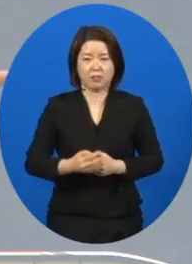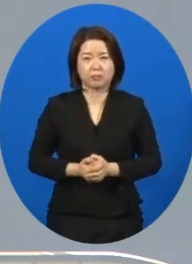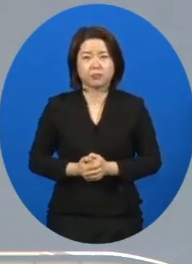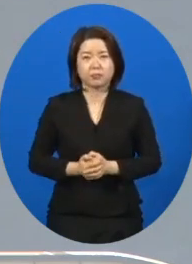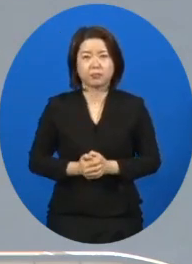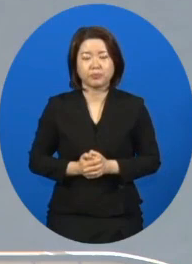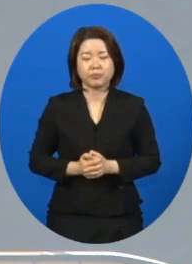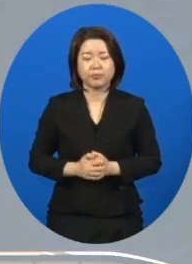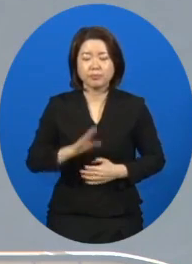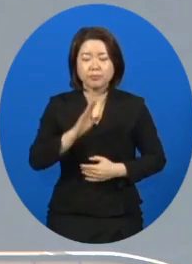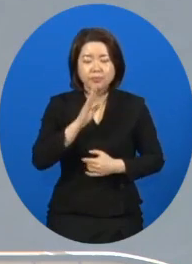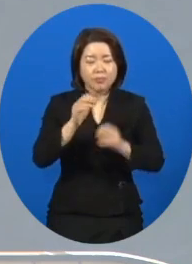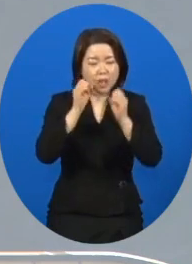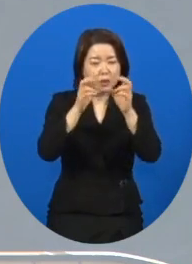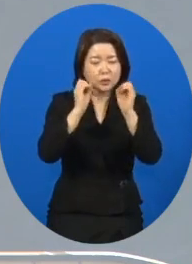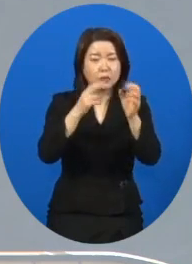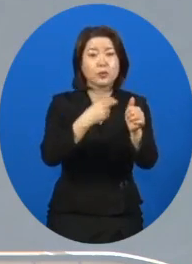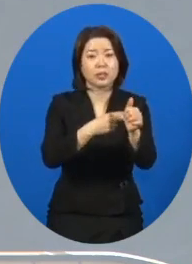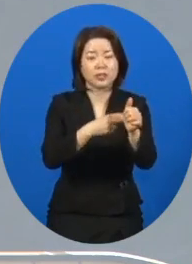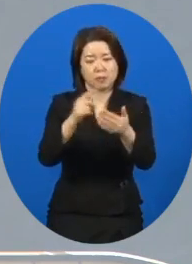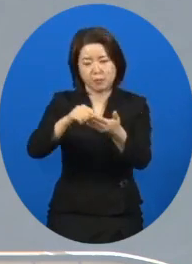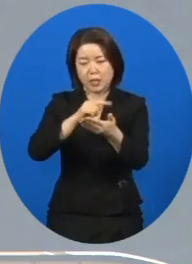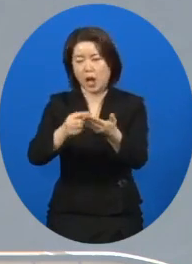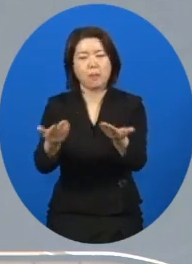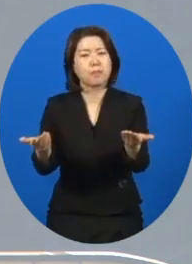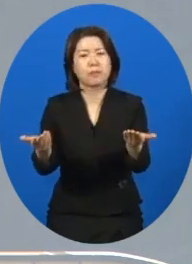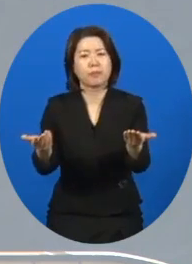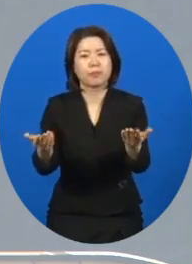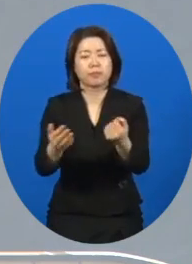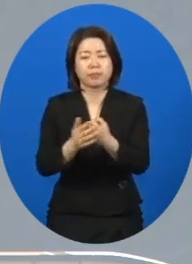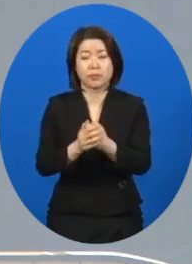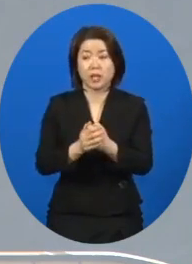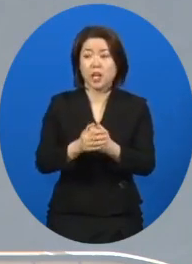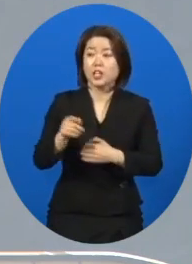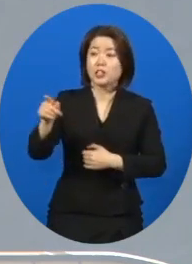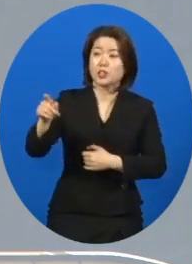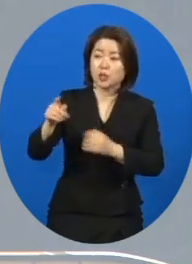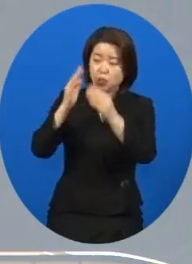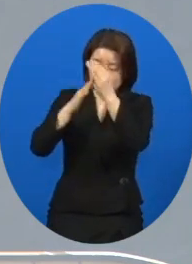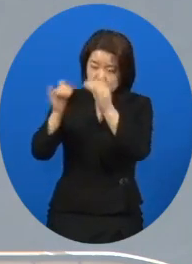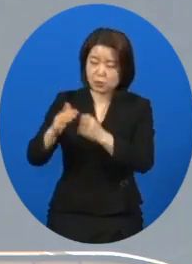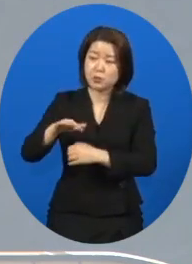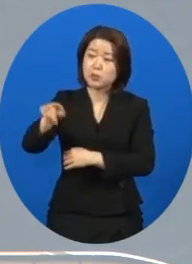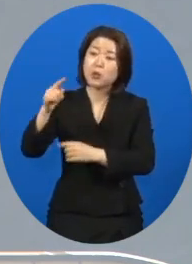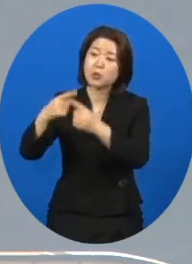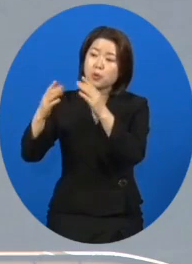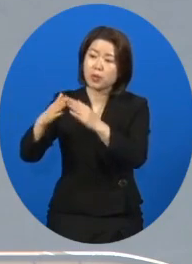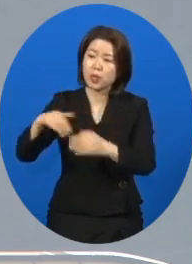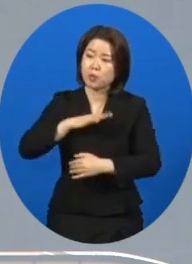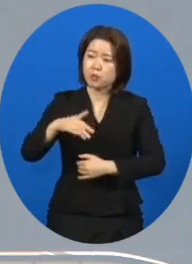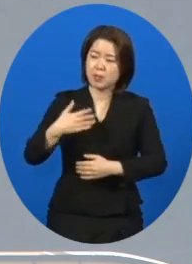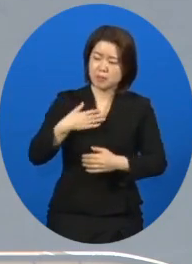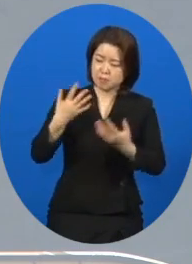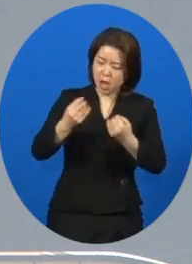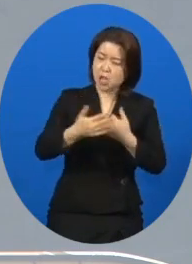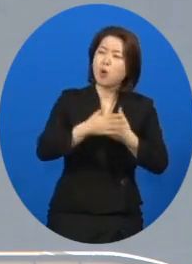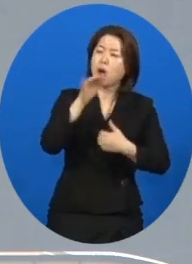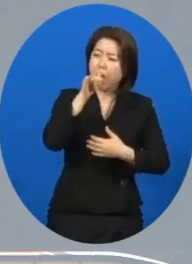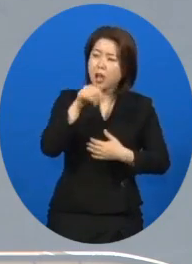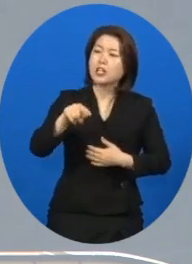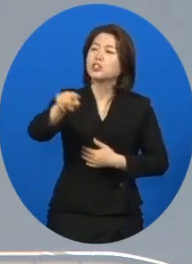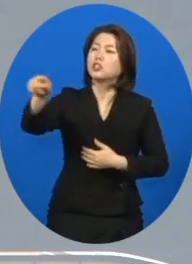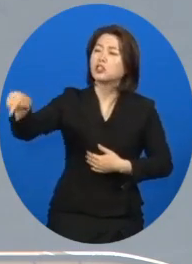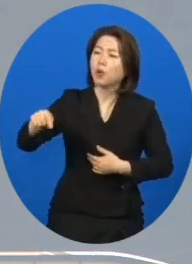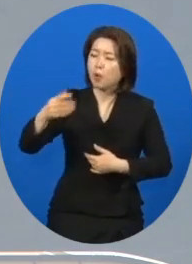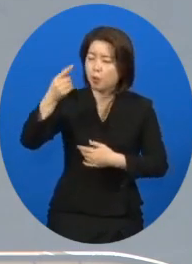정말 선교사님, 갚을 길이 없지요. 하나님, 저 성도님이 저 교회가 우리에게 이렇게 했습니다. 하나님, 저